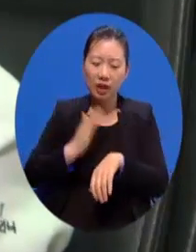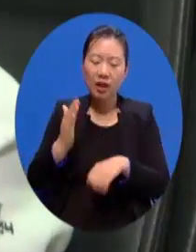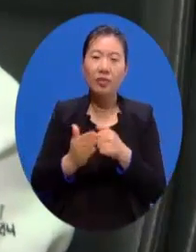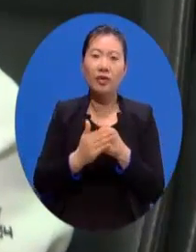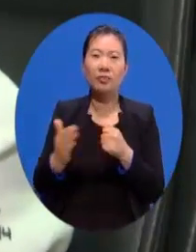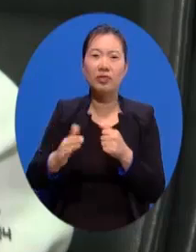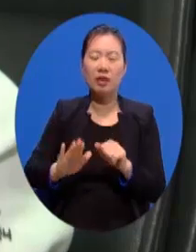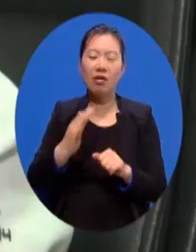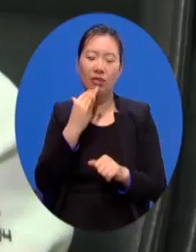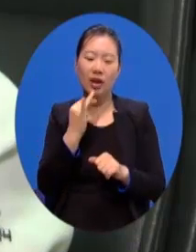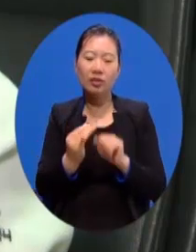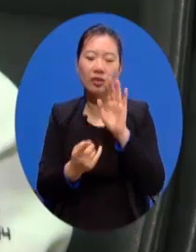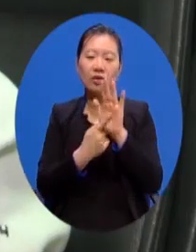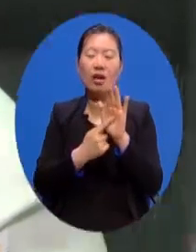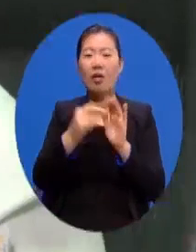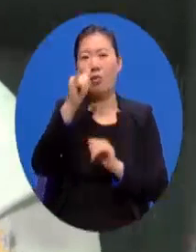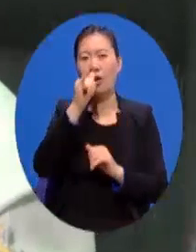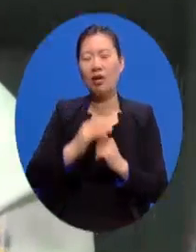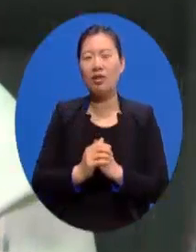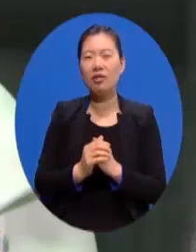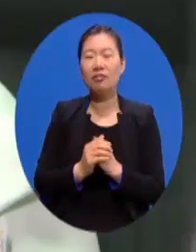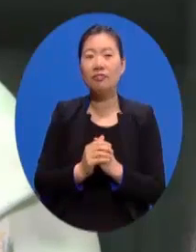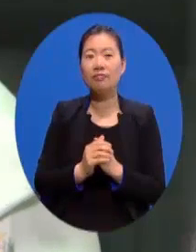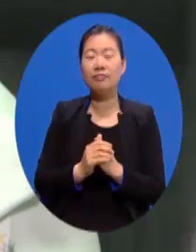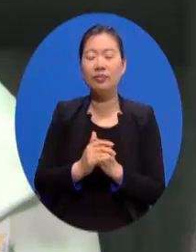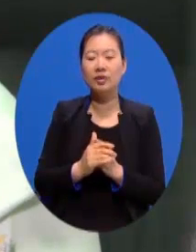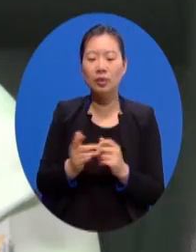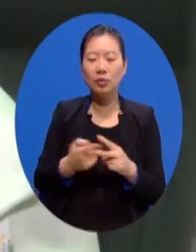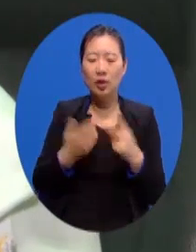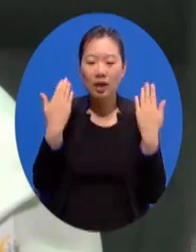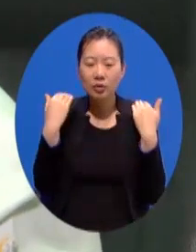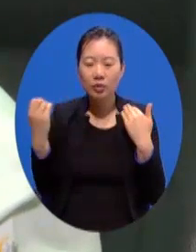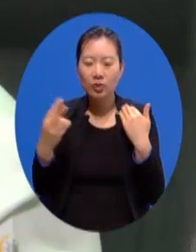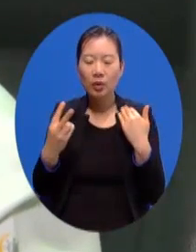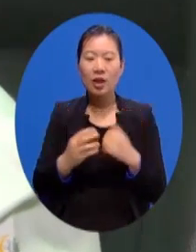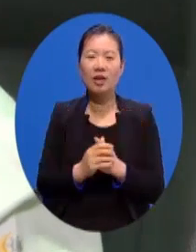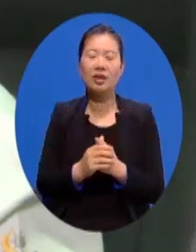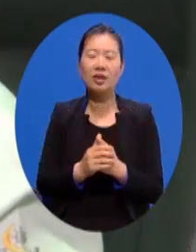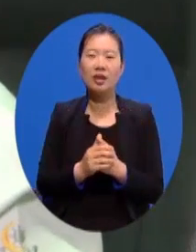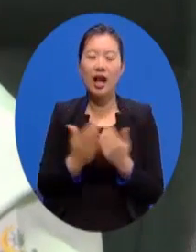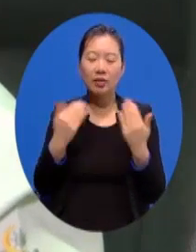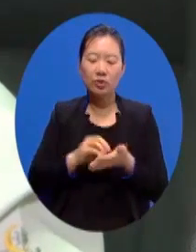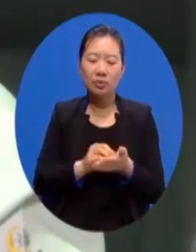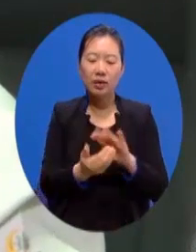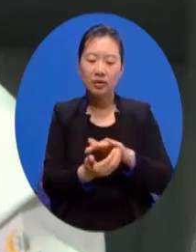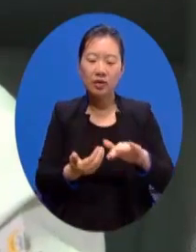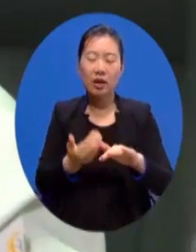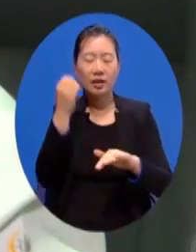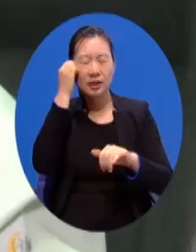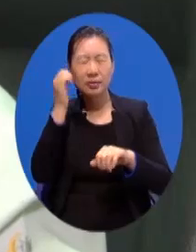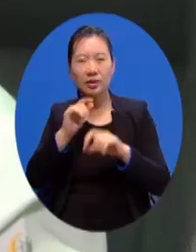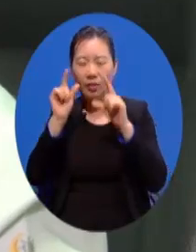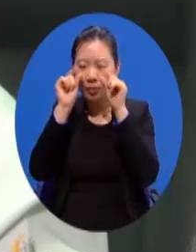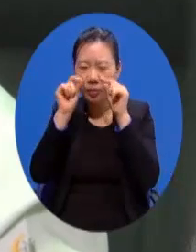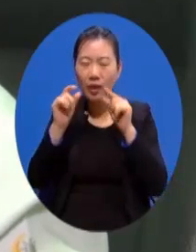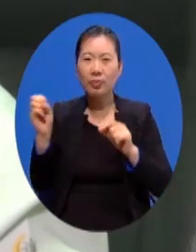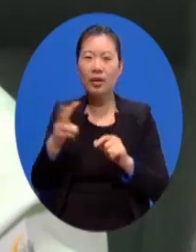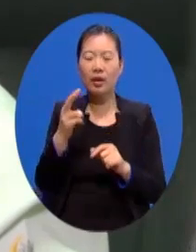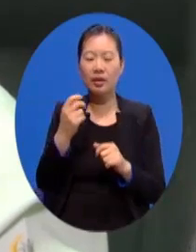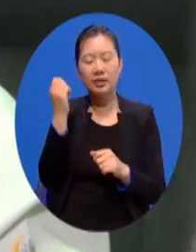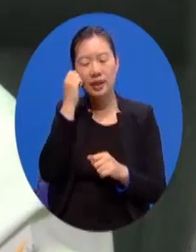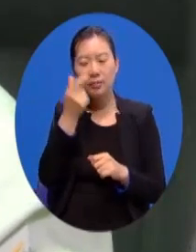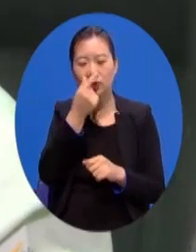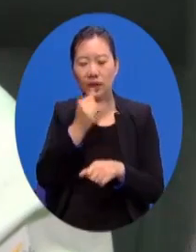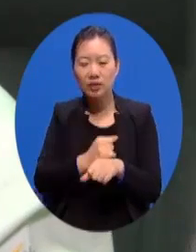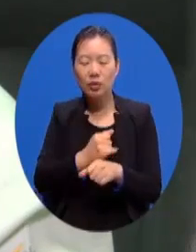이제 당연히 생기게 되는 거죠. 그래서 그 초등학교나 학년기 전에 이제 그 잠을 잘 못 자고 수면 부족이